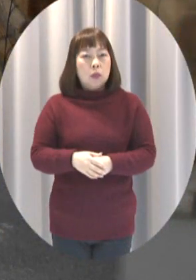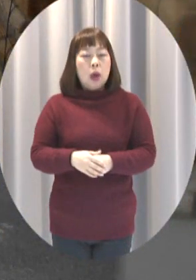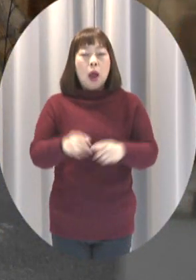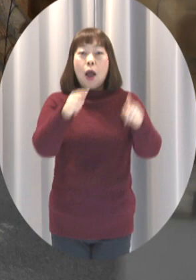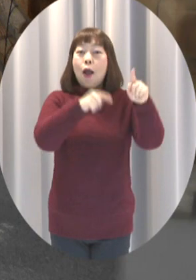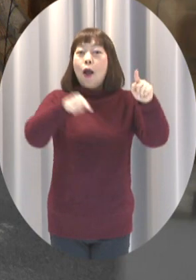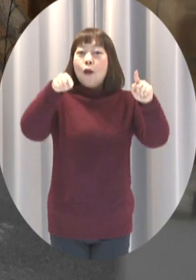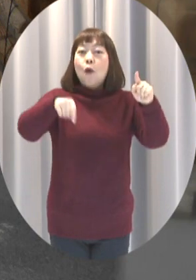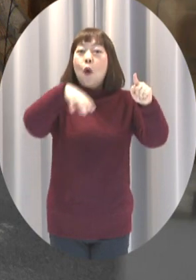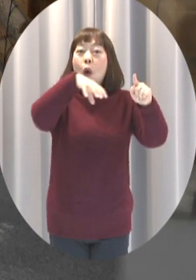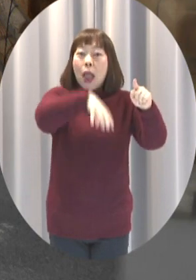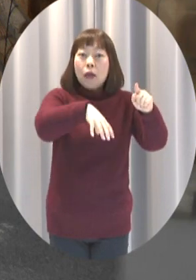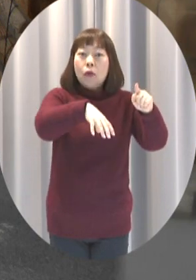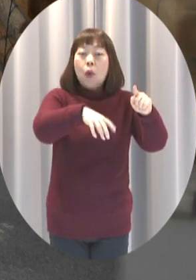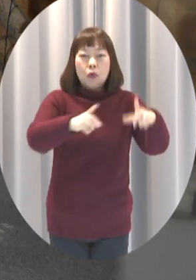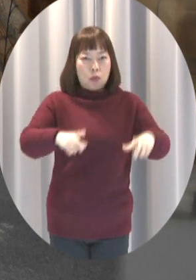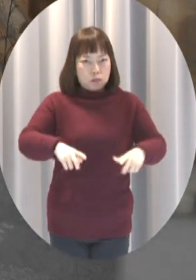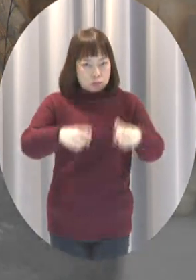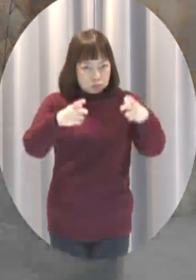公園用資材、